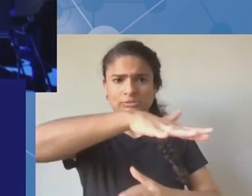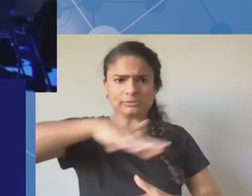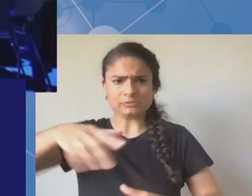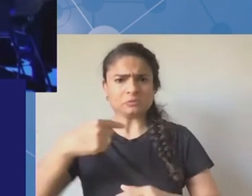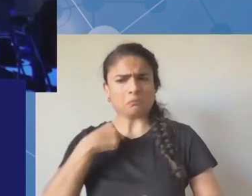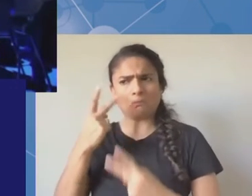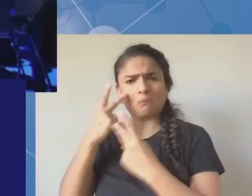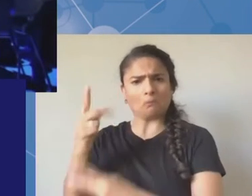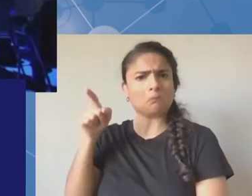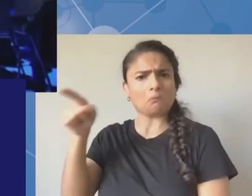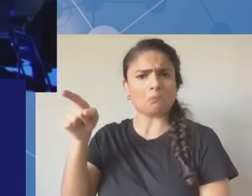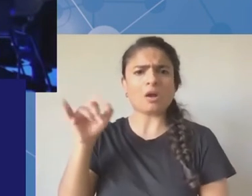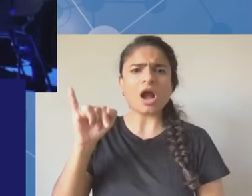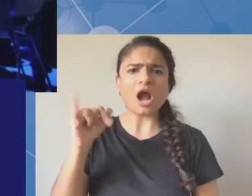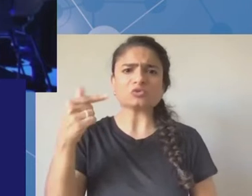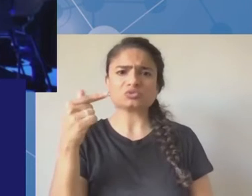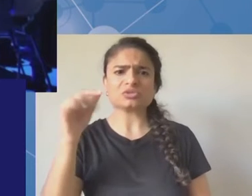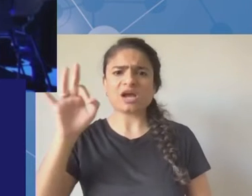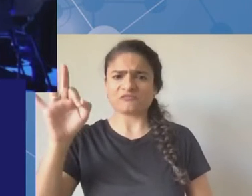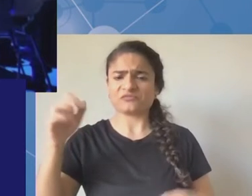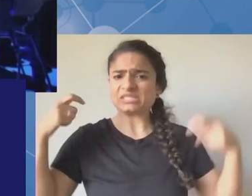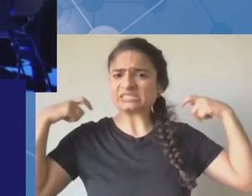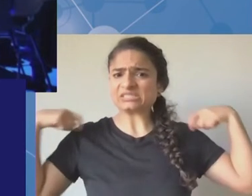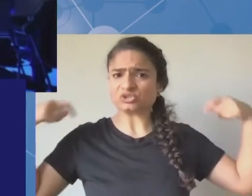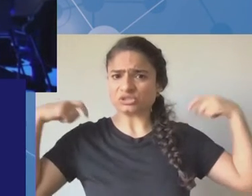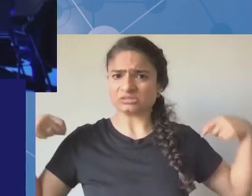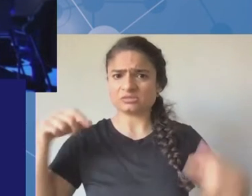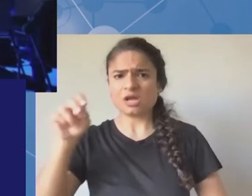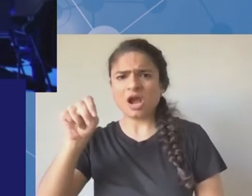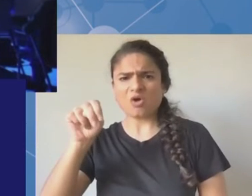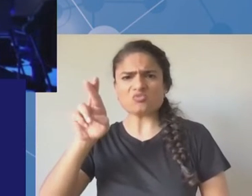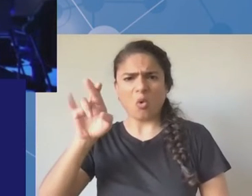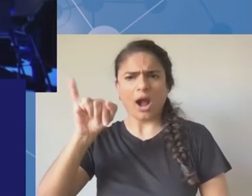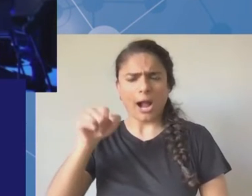управления интернетом. Я замечаю усилия и работу